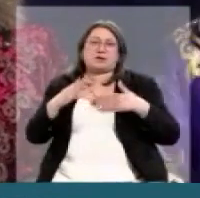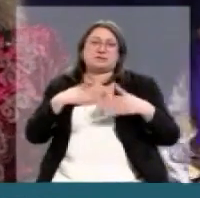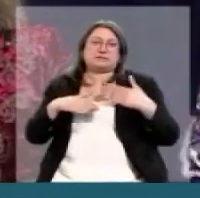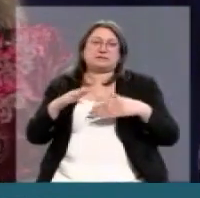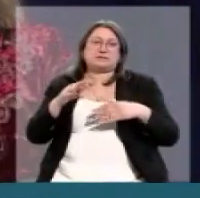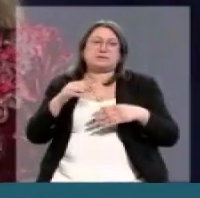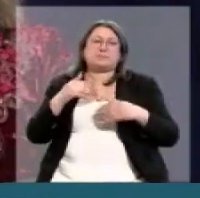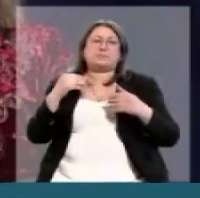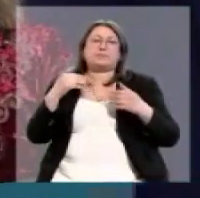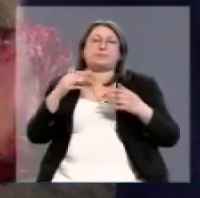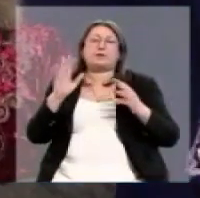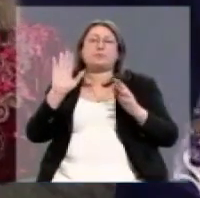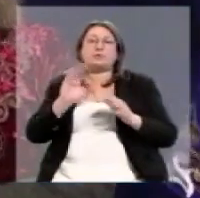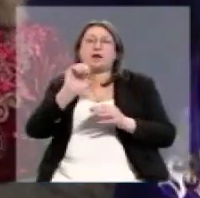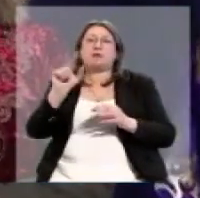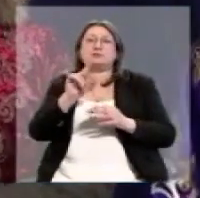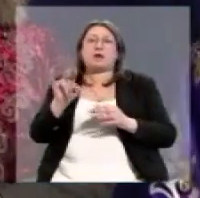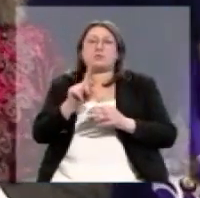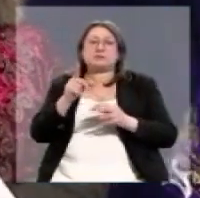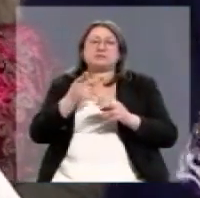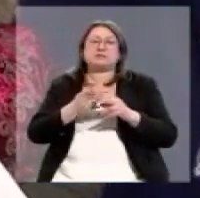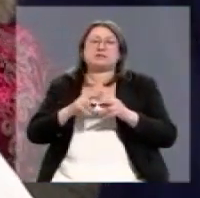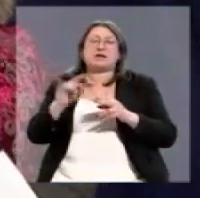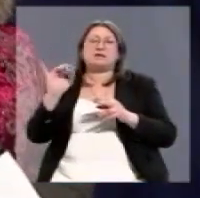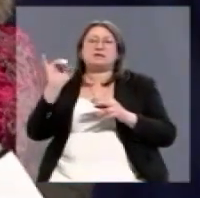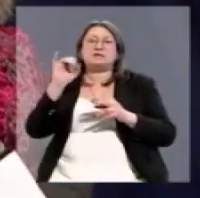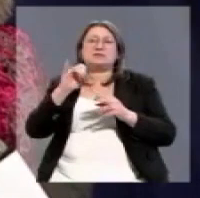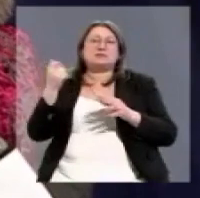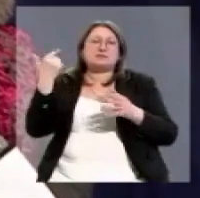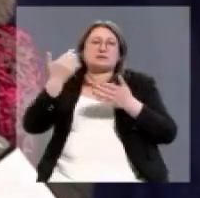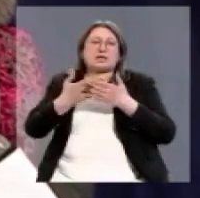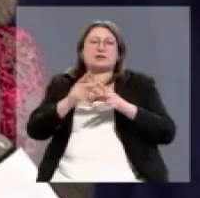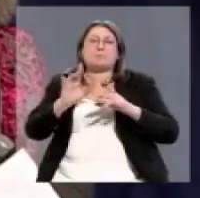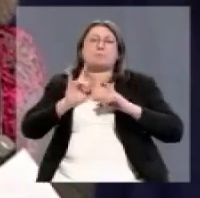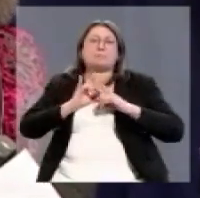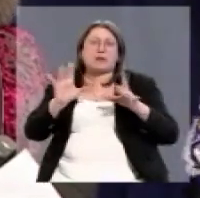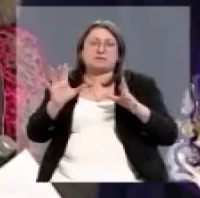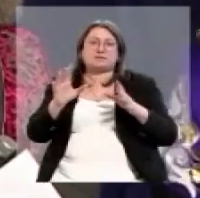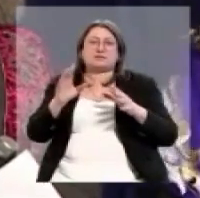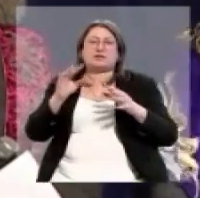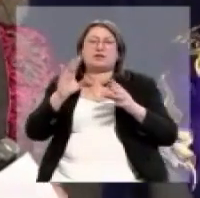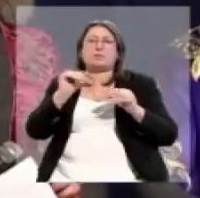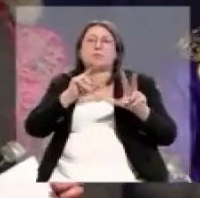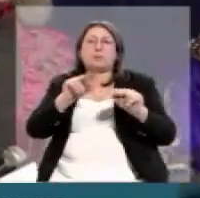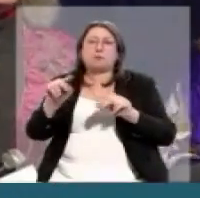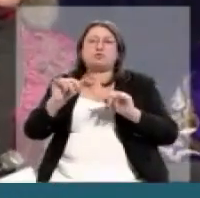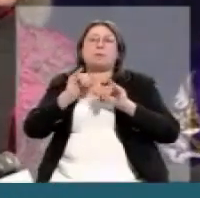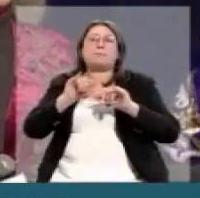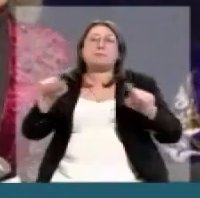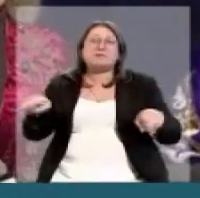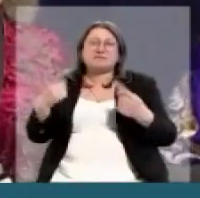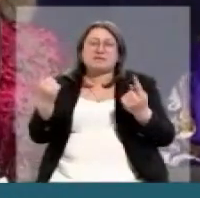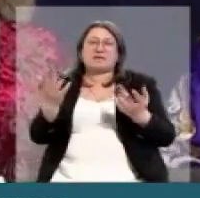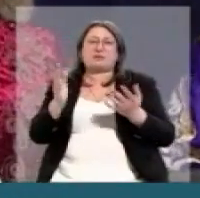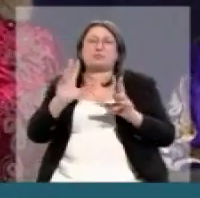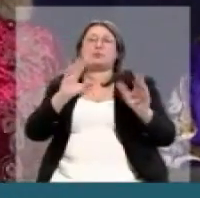праздником. Ежелден жаңарту мен жасампаздықтың бастауы, ырыс пен берекенің арқауы болған әз Наурыз қажырлы еңбектеріңізге толағай